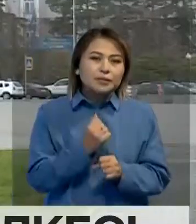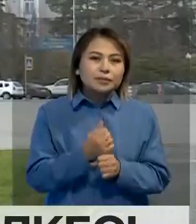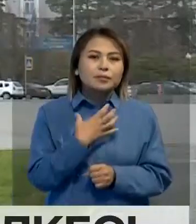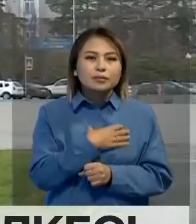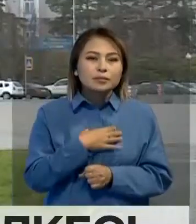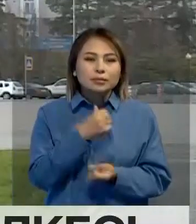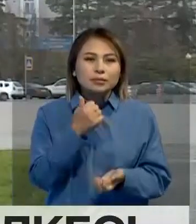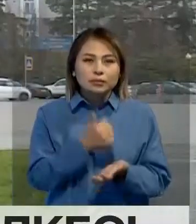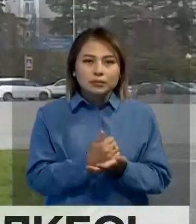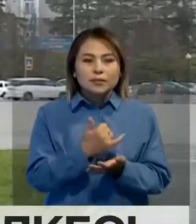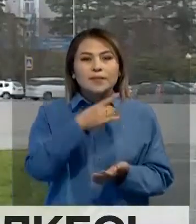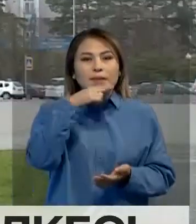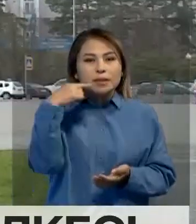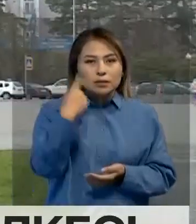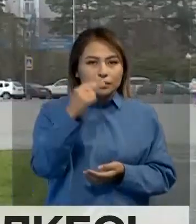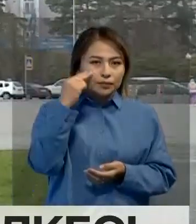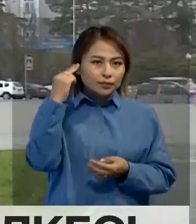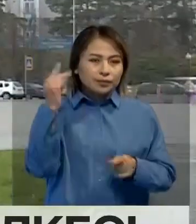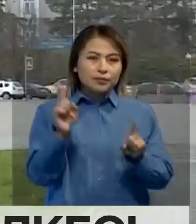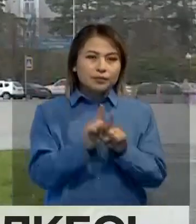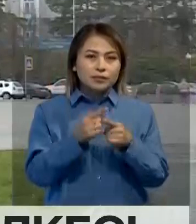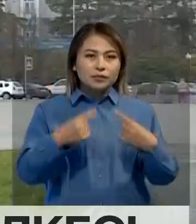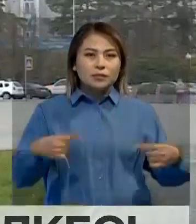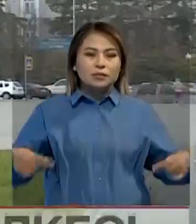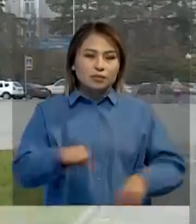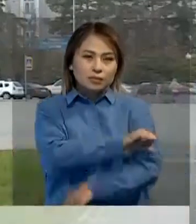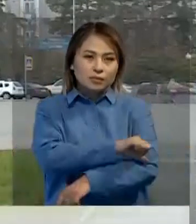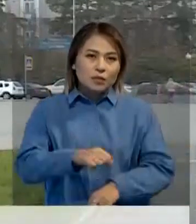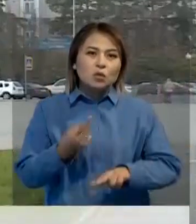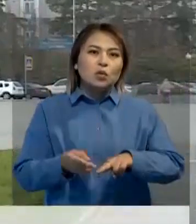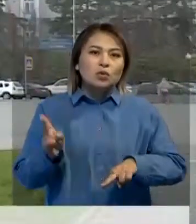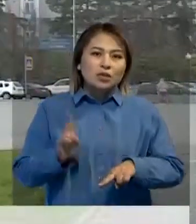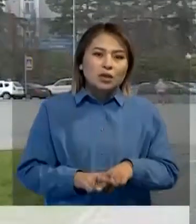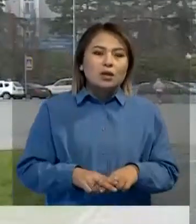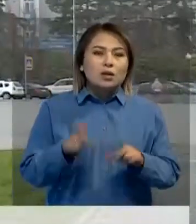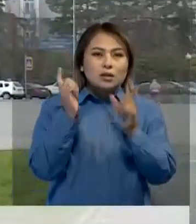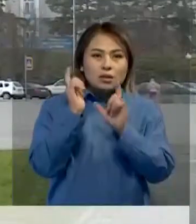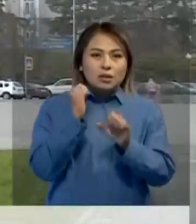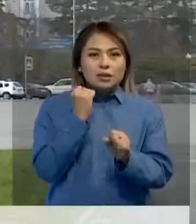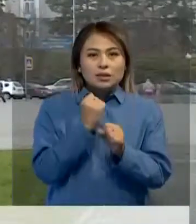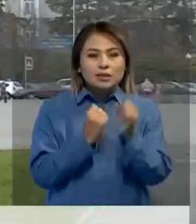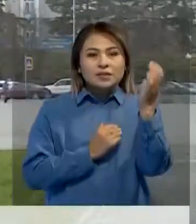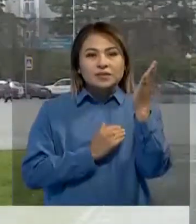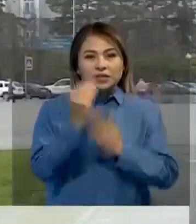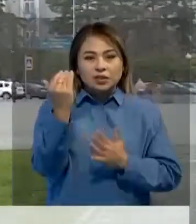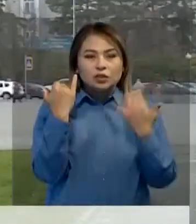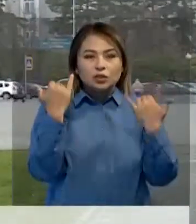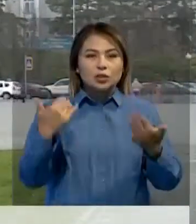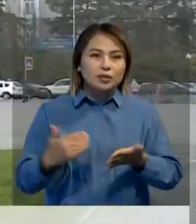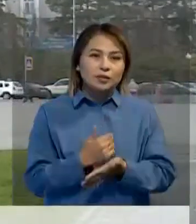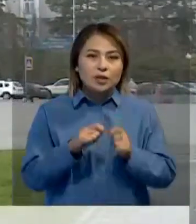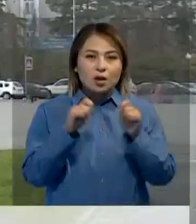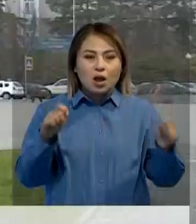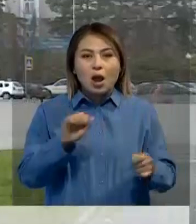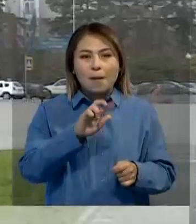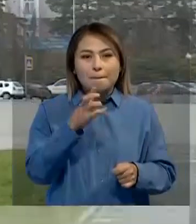зор. Аймақ Ресей және Қытай сынды алпауыт елдермен шектеседі. Сондықтан транзиттік әлеуеті жоғары. Жаңадан құрылған Абай